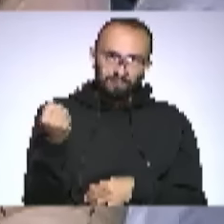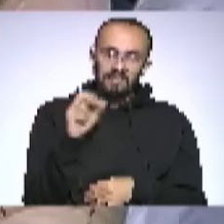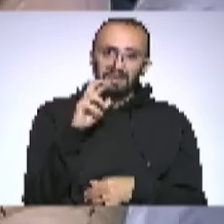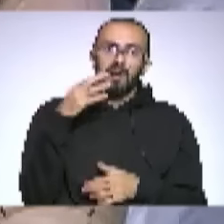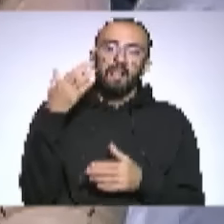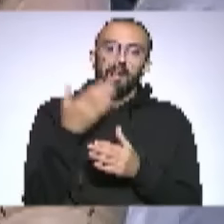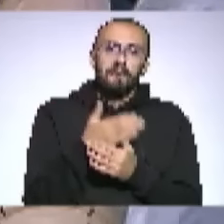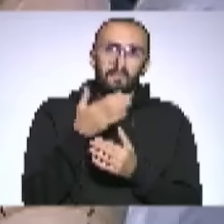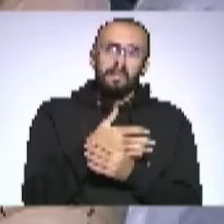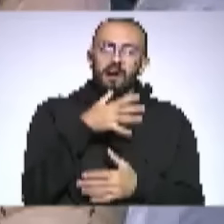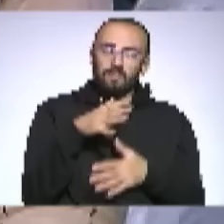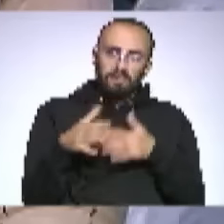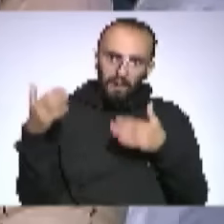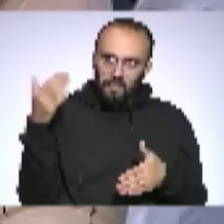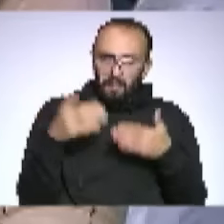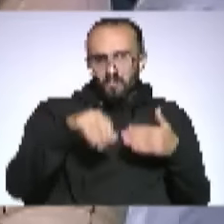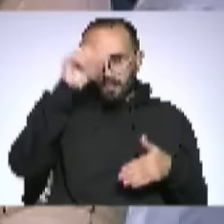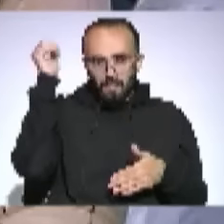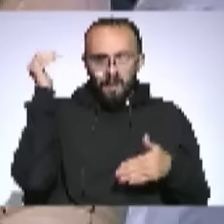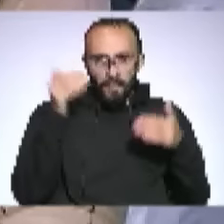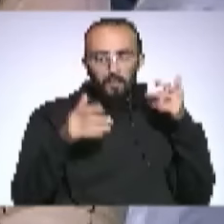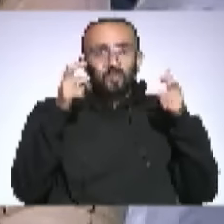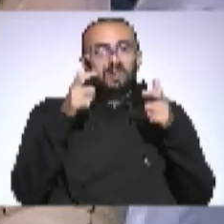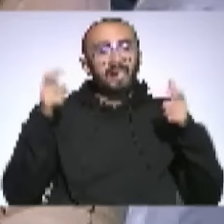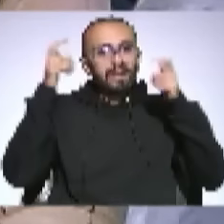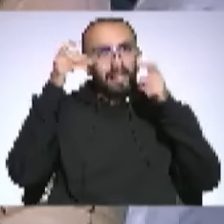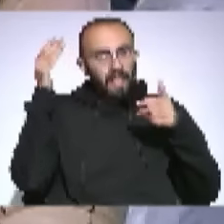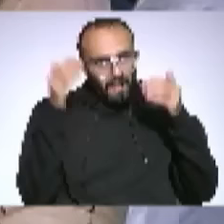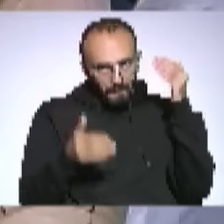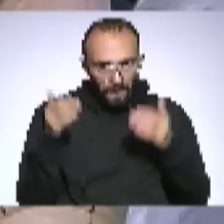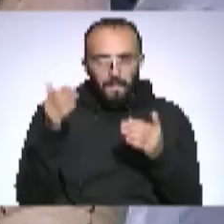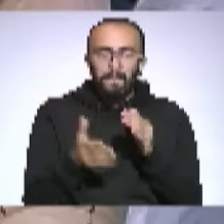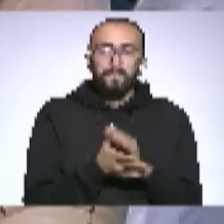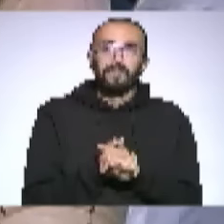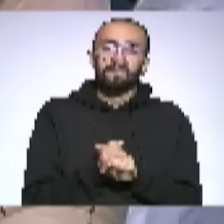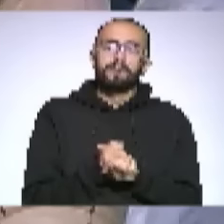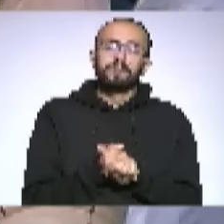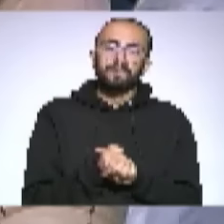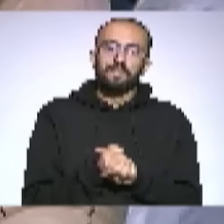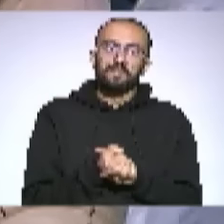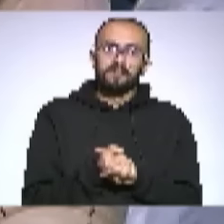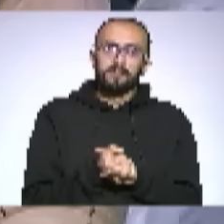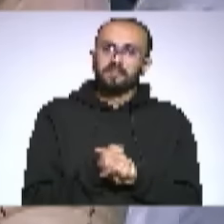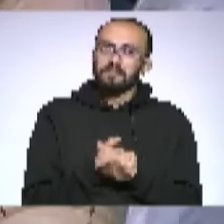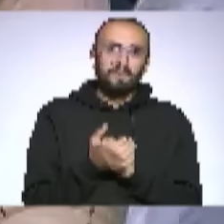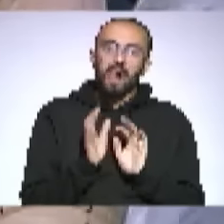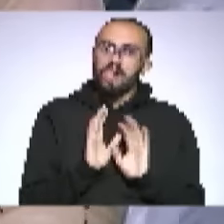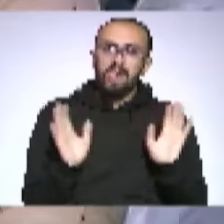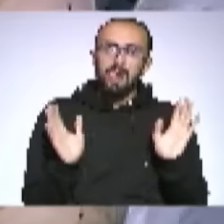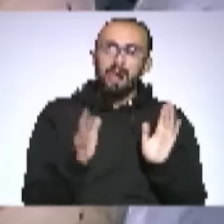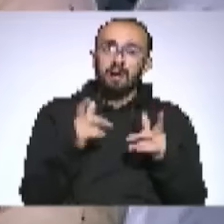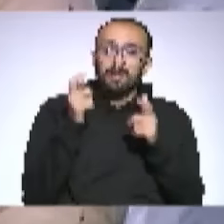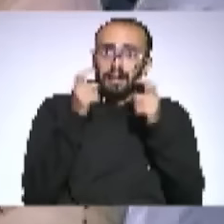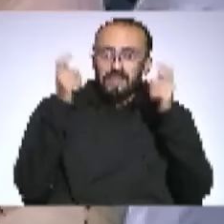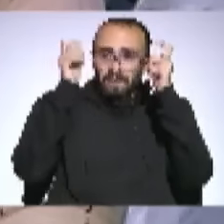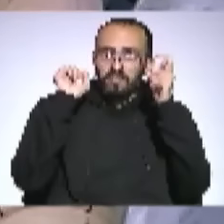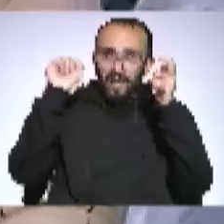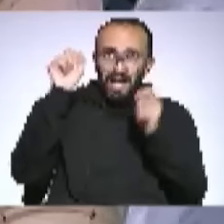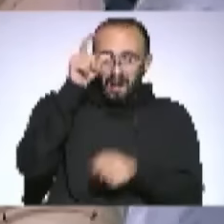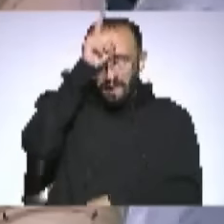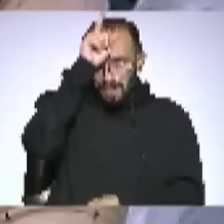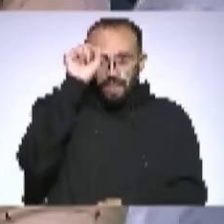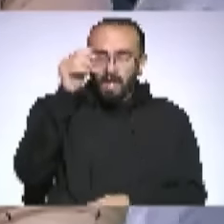وتكرارا من كهنه ورهبان وسيدنا نفسه وفقا لمحل سكنه لكن دون جدوى يعني سيدنا اللي ماسك المنطقه اللي فيها